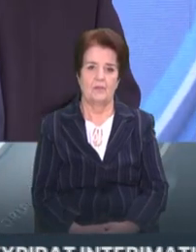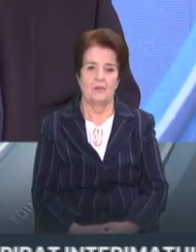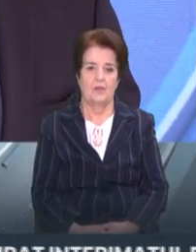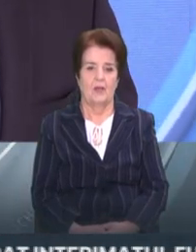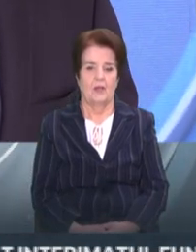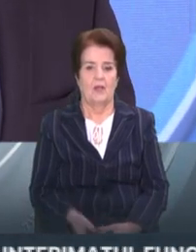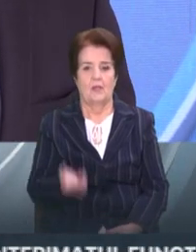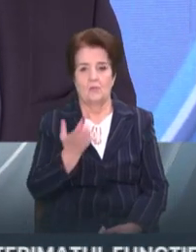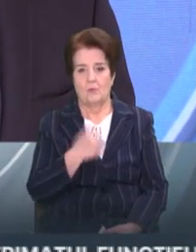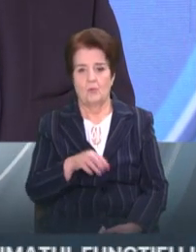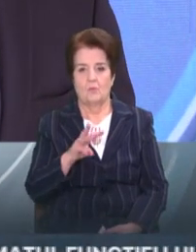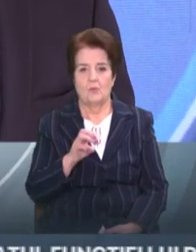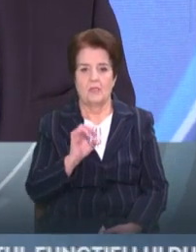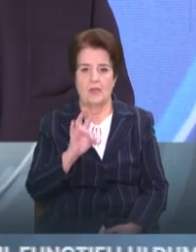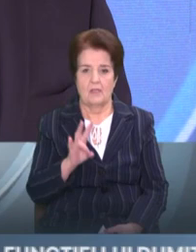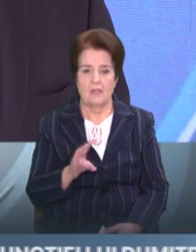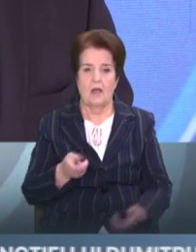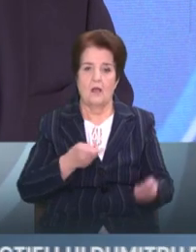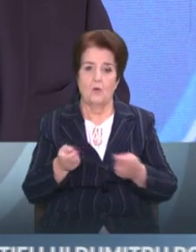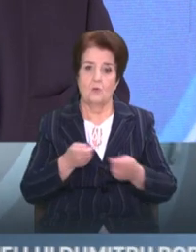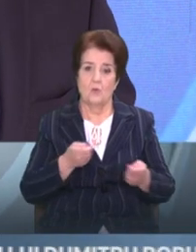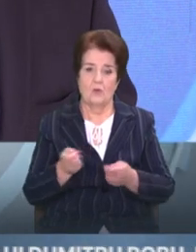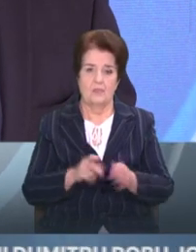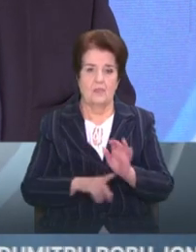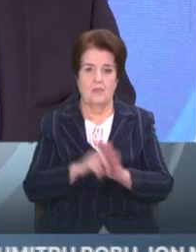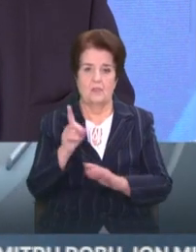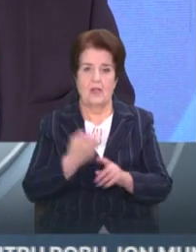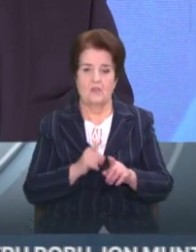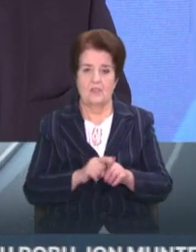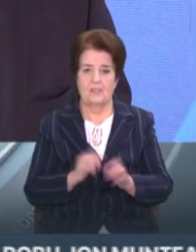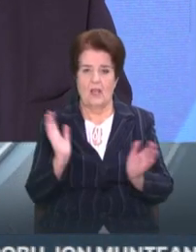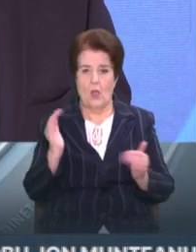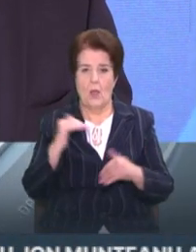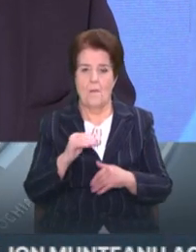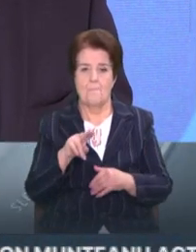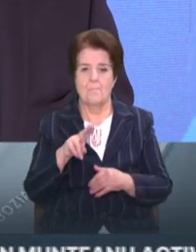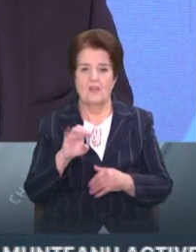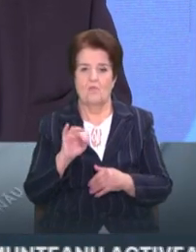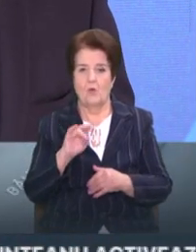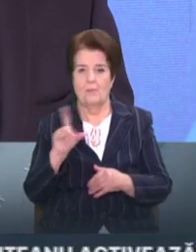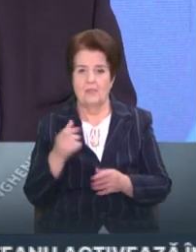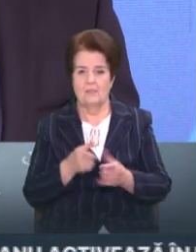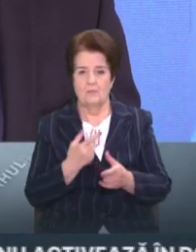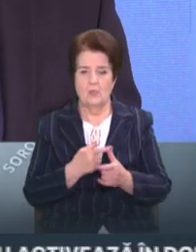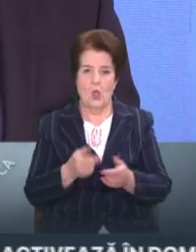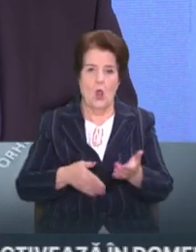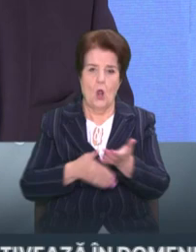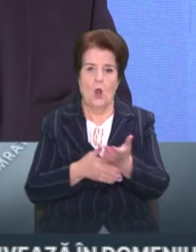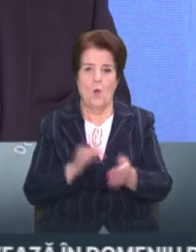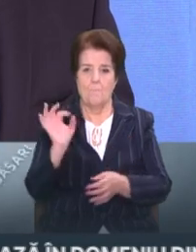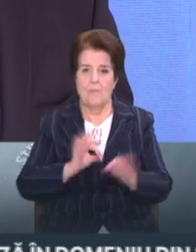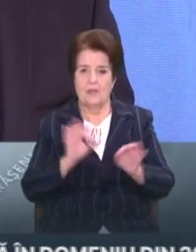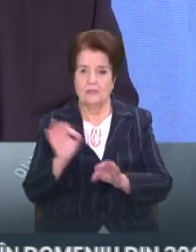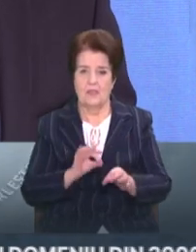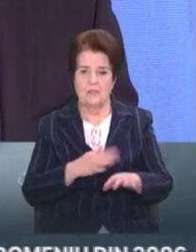Domnule Muntean, dar iată, autoritățile au lansat această platformă în care intenționează să ofere compensații populației care